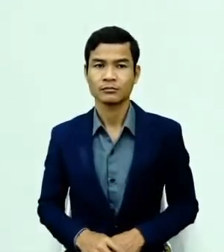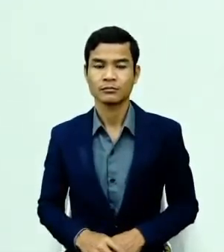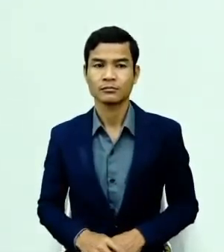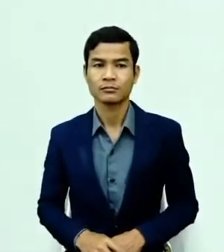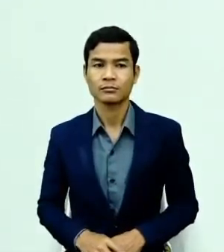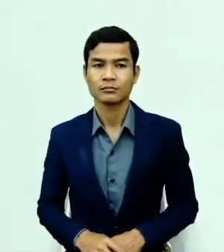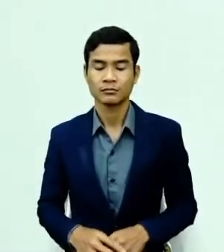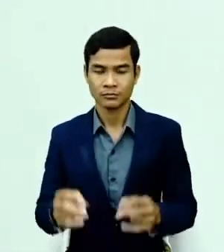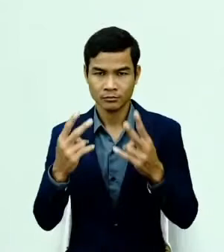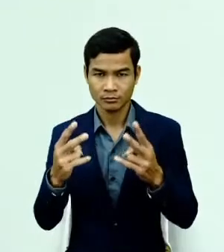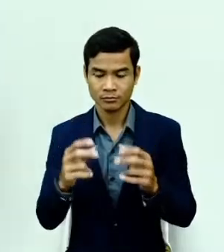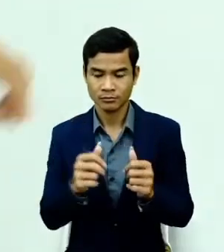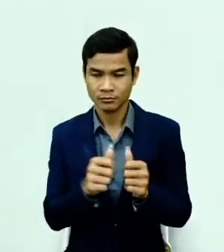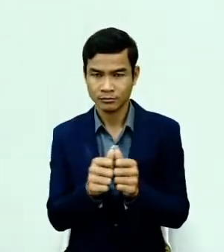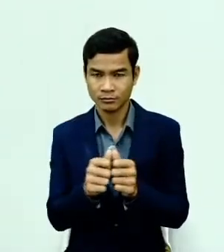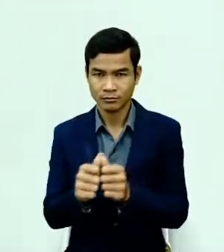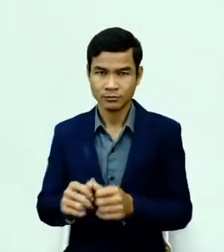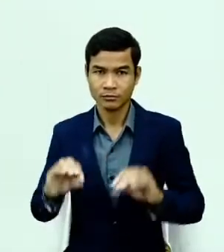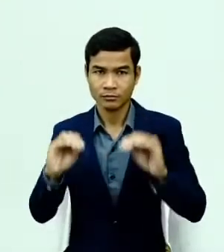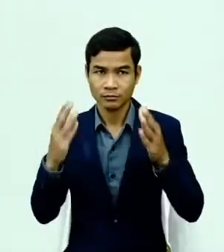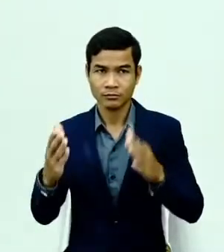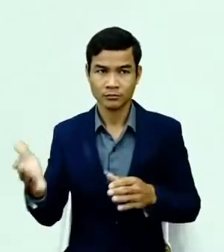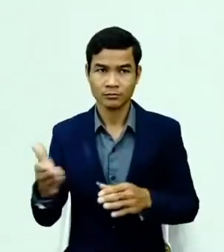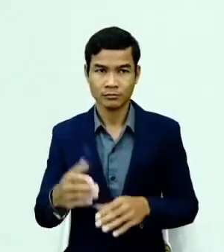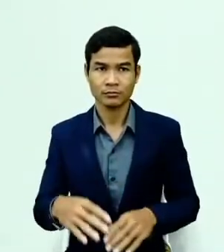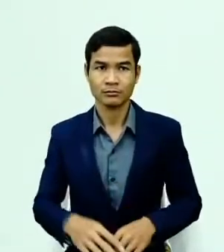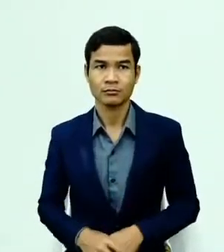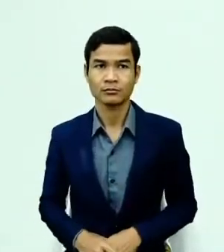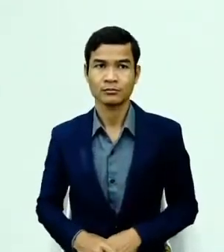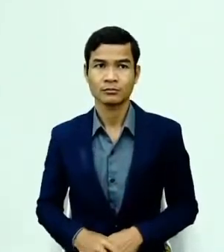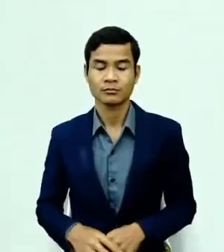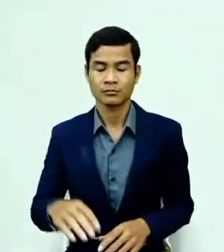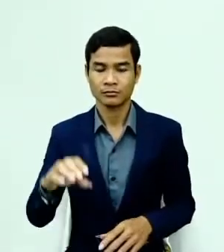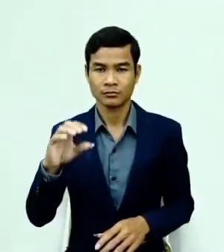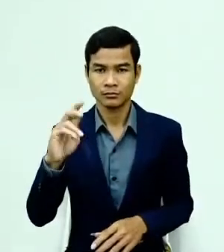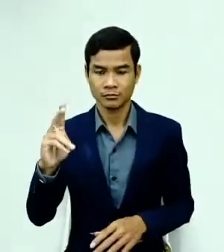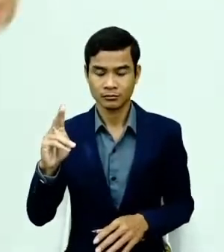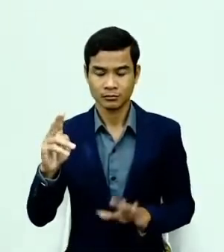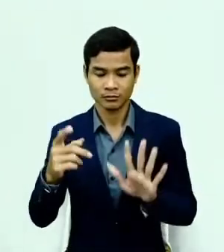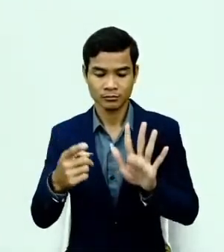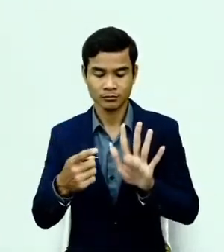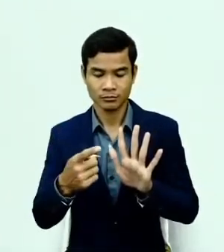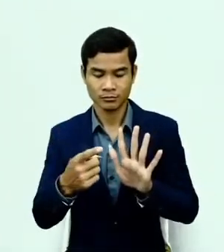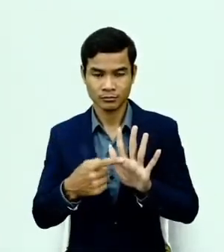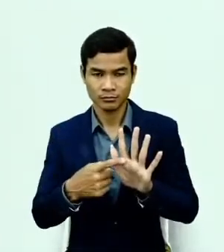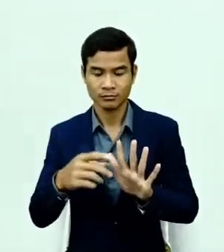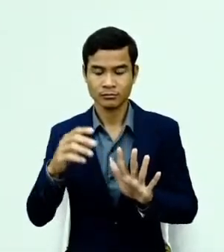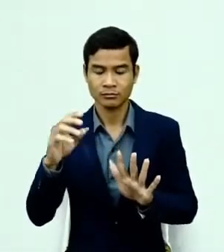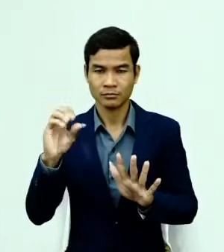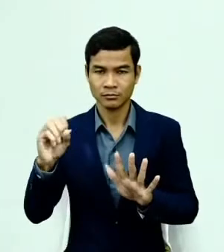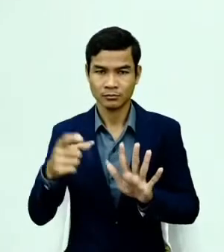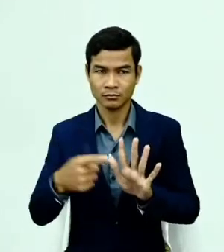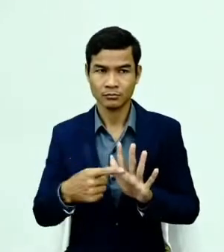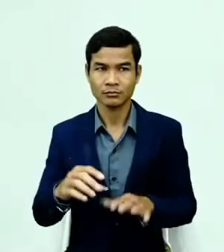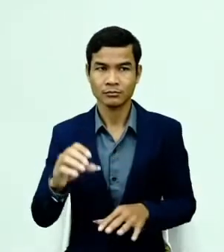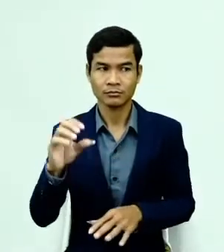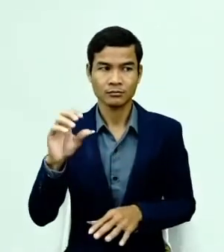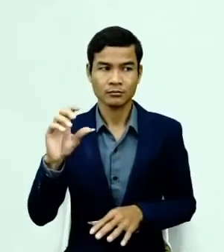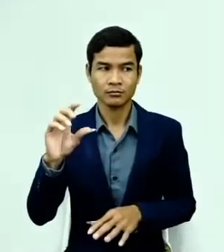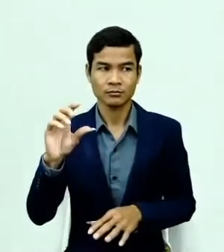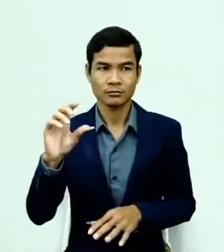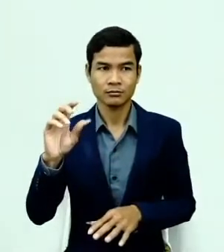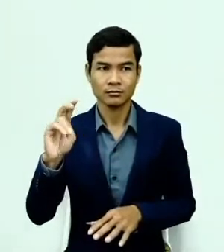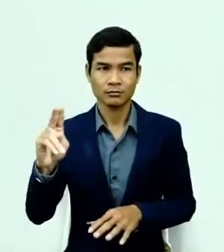ចាផ្ទៀងផ្ទាត់ជាមួយអ្នកគ្រូលើលើលើ